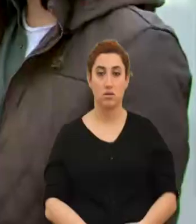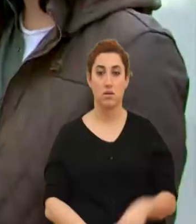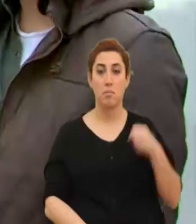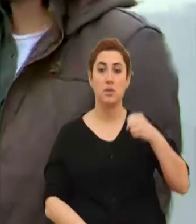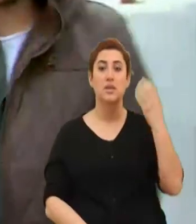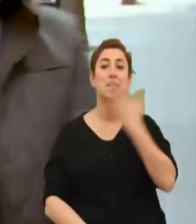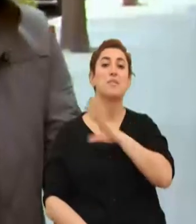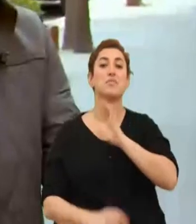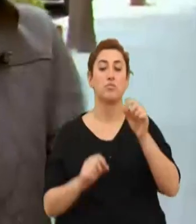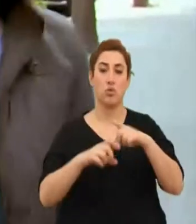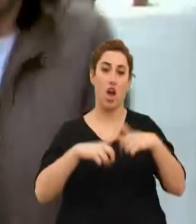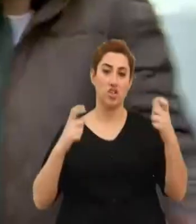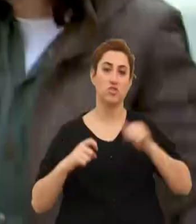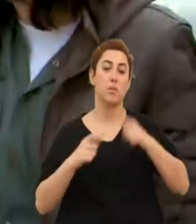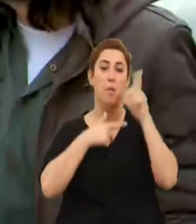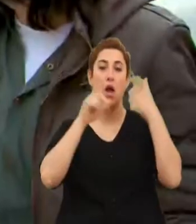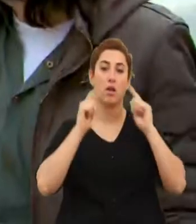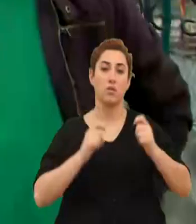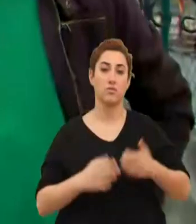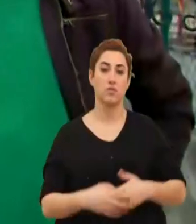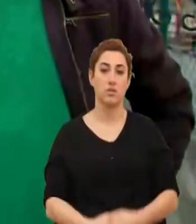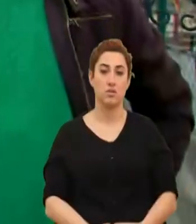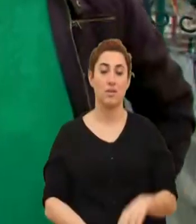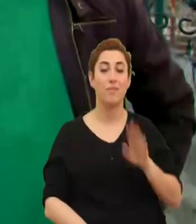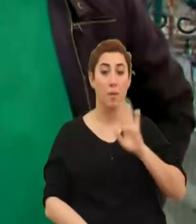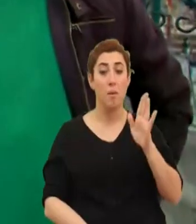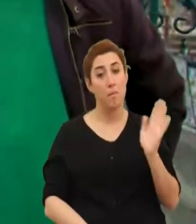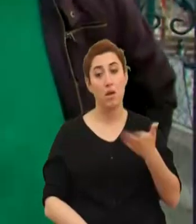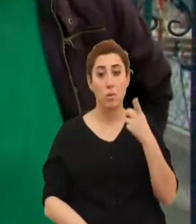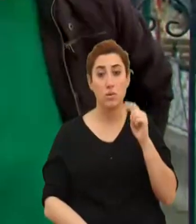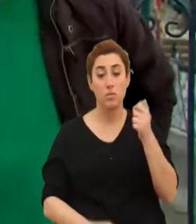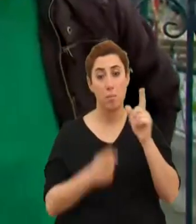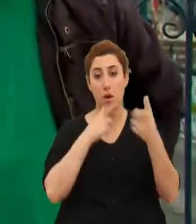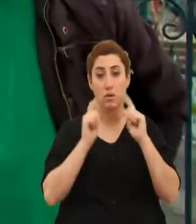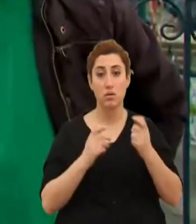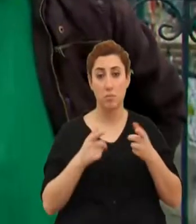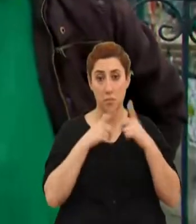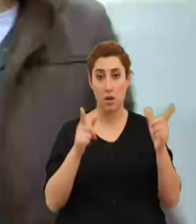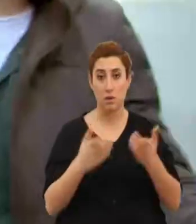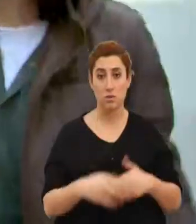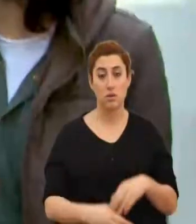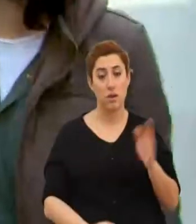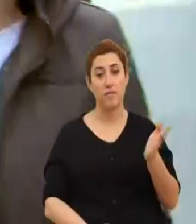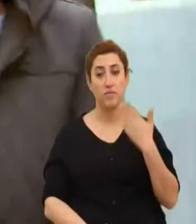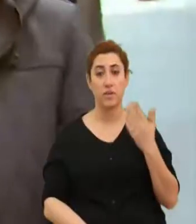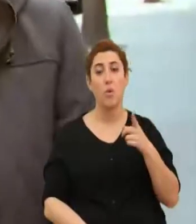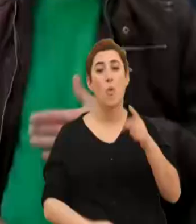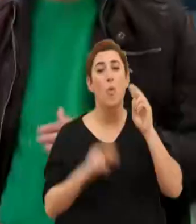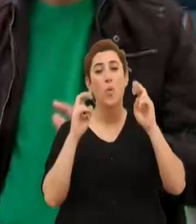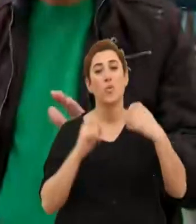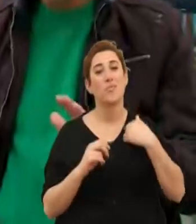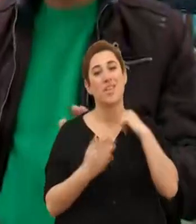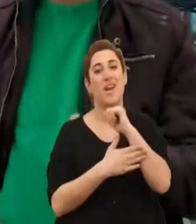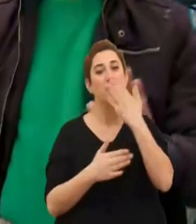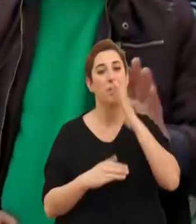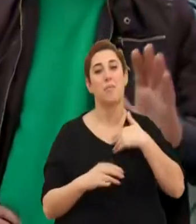pazara gitmedin mi ya? Bunları böyle açtık, şimdi bağıracağız. Tamam hadi o zaman. Bağırın. Bağırsın be. Hadi. Vallahi o konuyu da